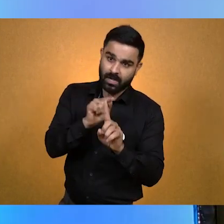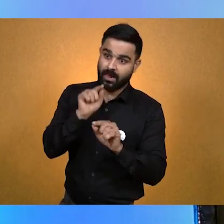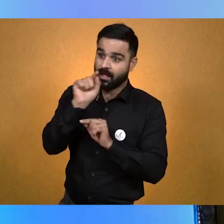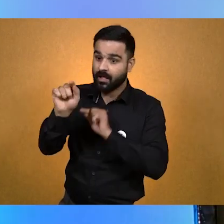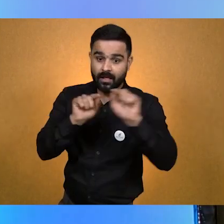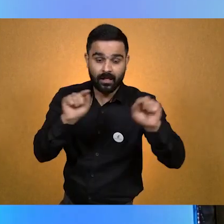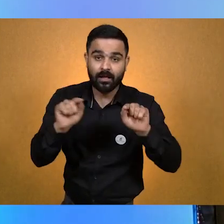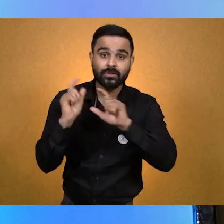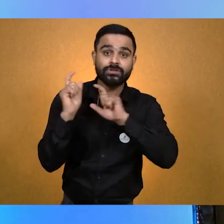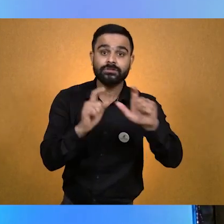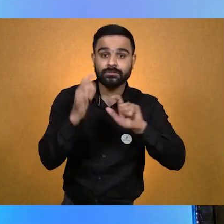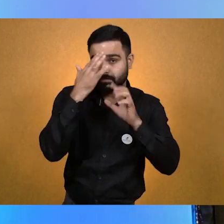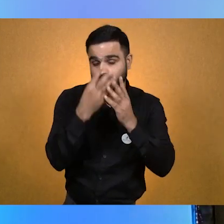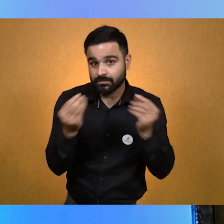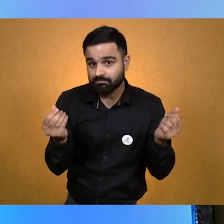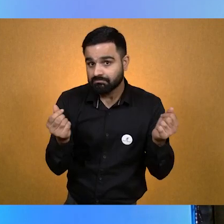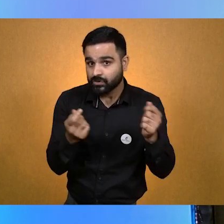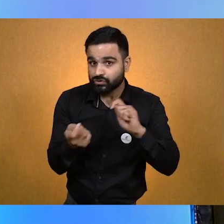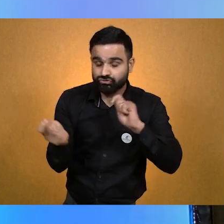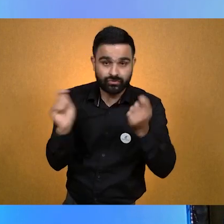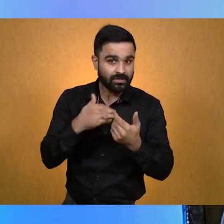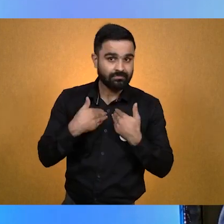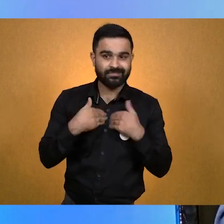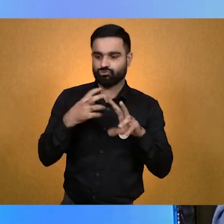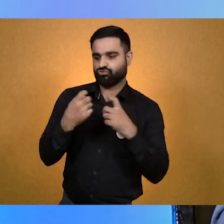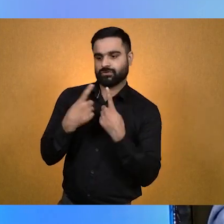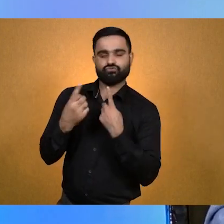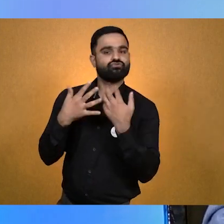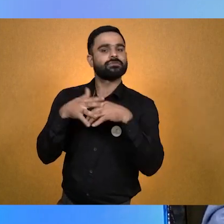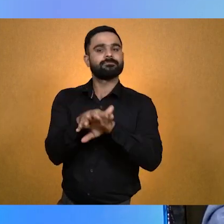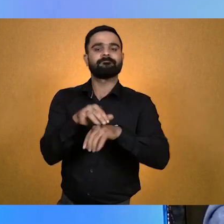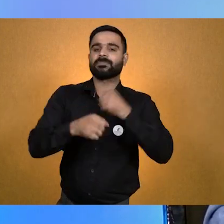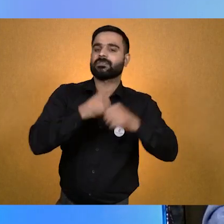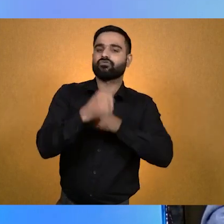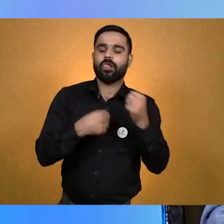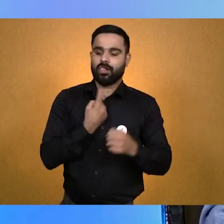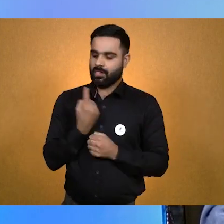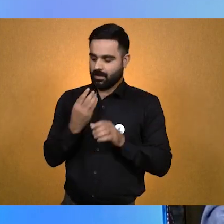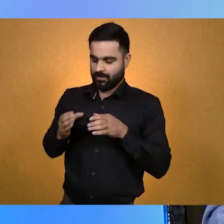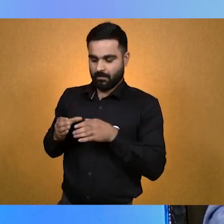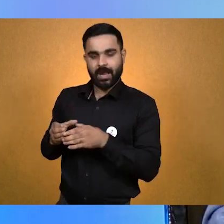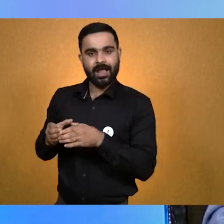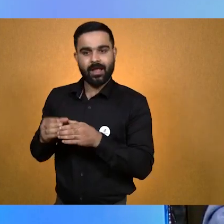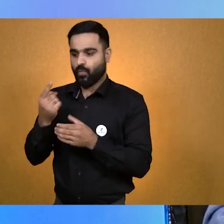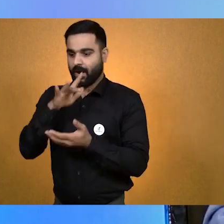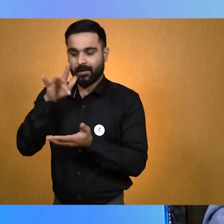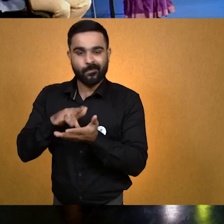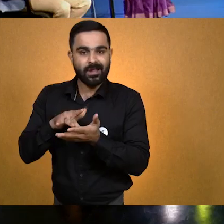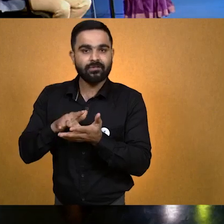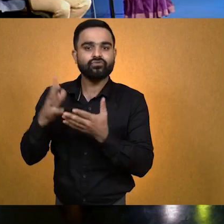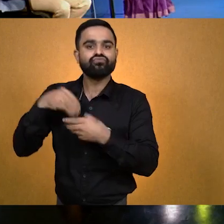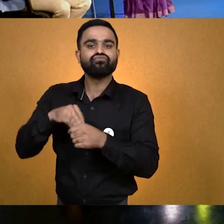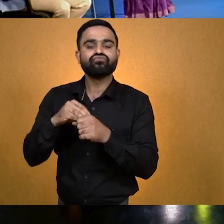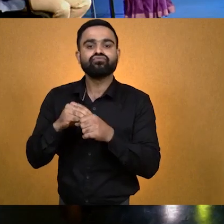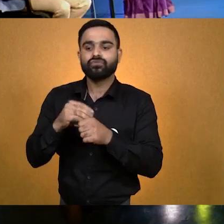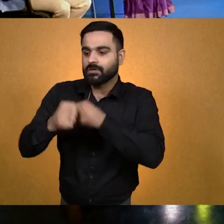एंड ट्रांसपोर्ट सॉल्यूशंस आर इंपेरेटिव. वी कांट बी टॉकिंग अबाउट इंक्लूसिव स्पोर्ट इन आइसोलेशन. हाउ डज वन प्ले एन इंक्लूसिव स्पोर्ट?